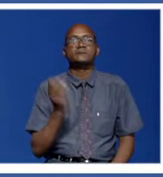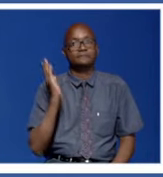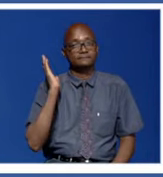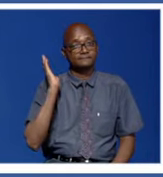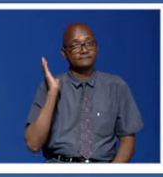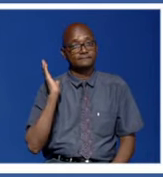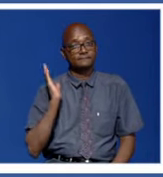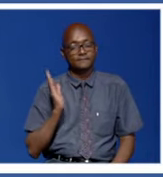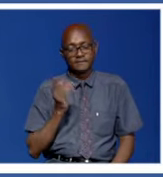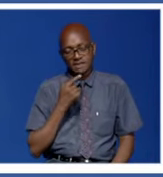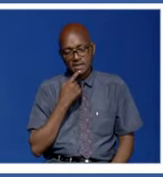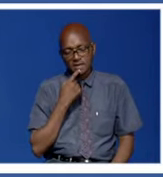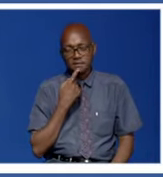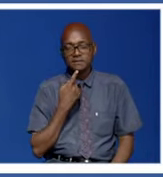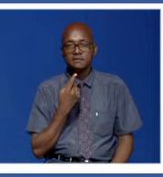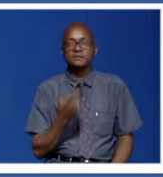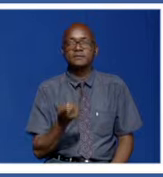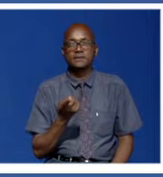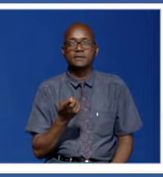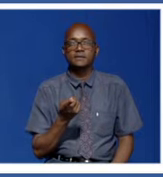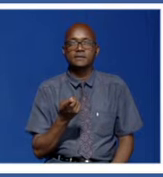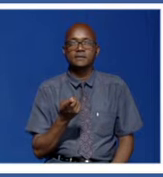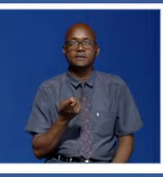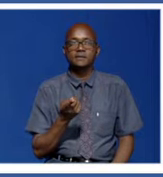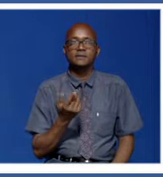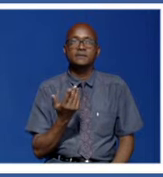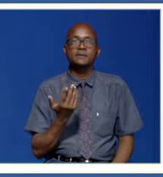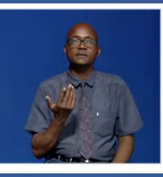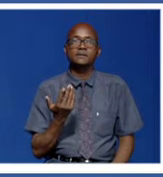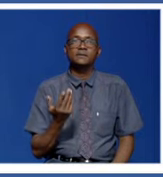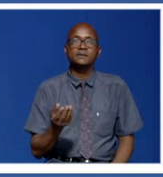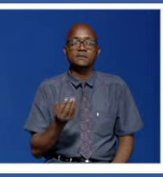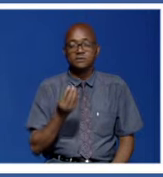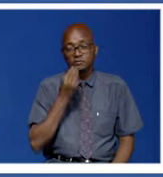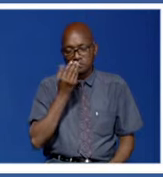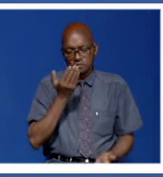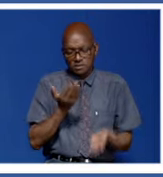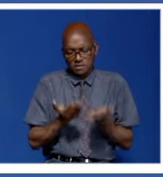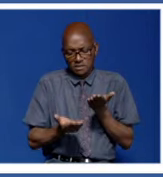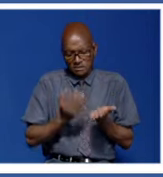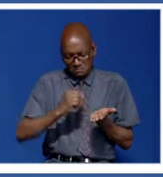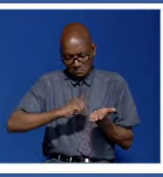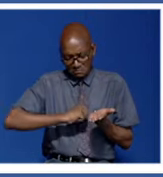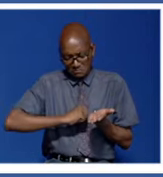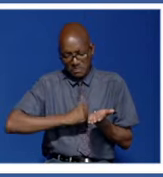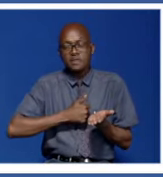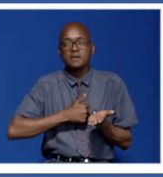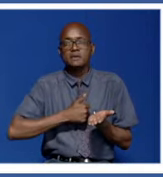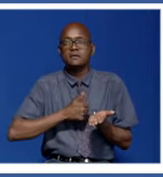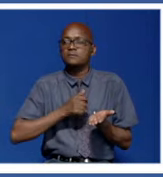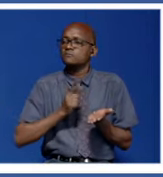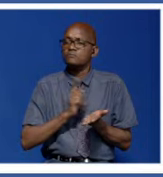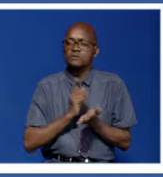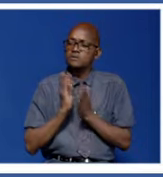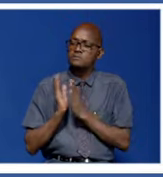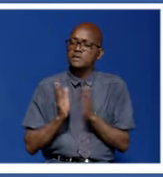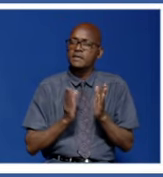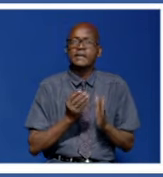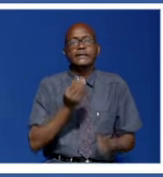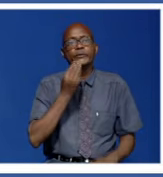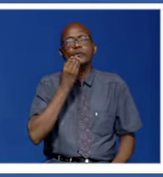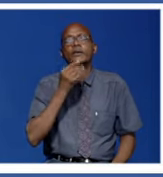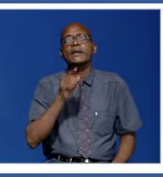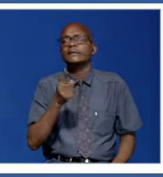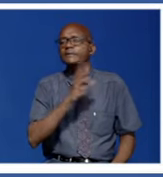Adelatus Adolf Kahinga anasema hivi: ule kwa kujikadiria wewe mwenyewe, msimpangie mtu cha